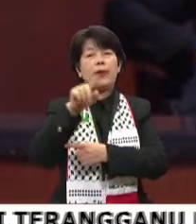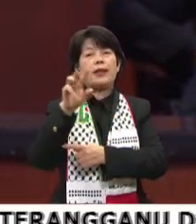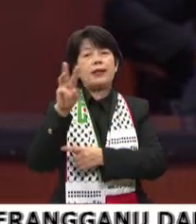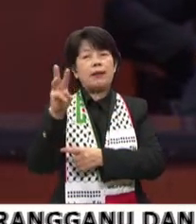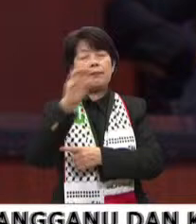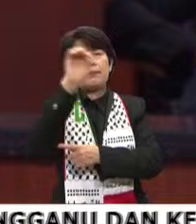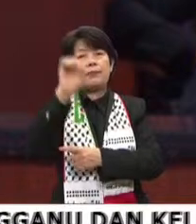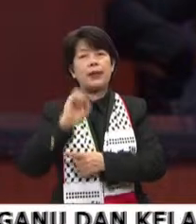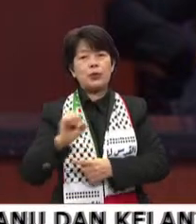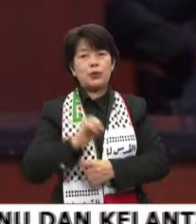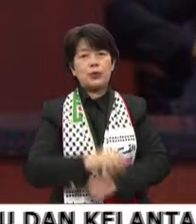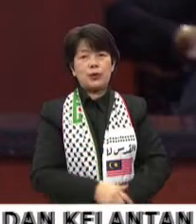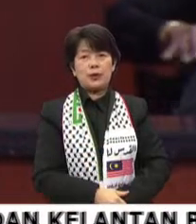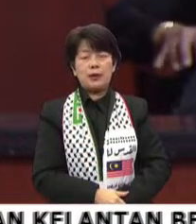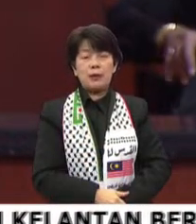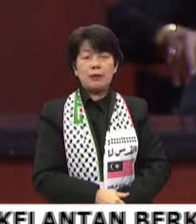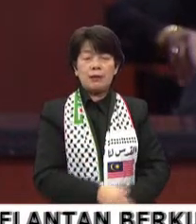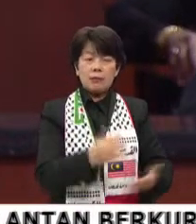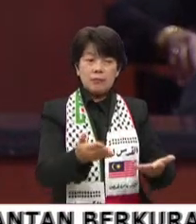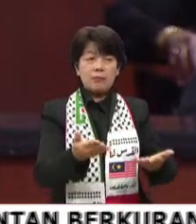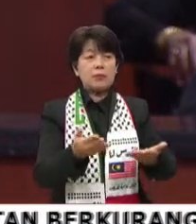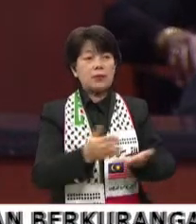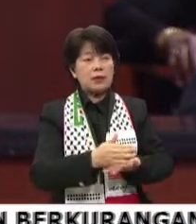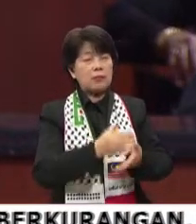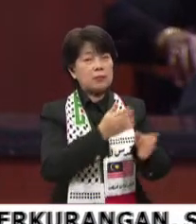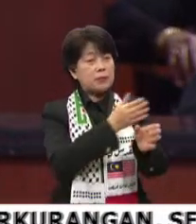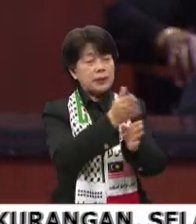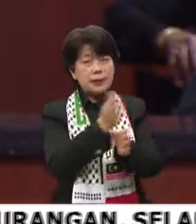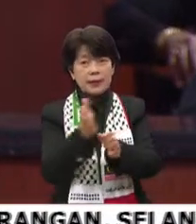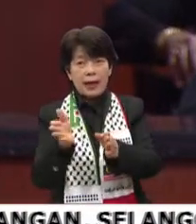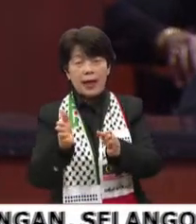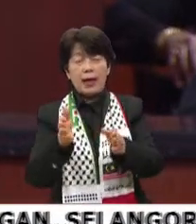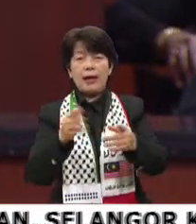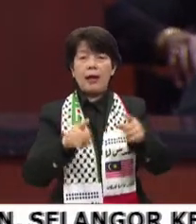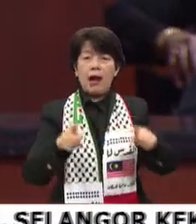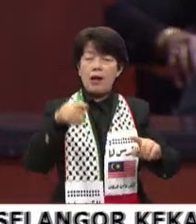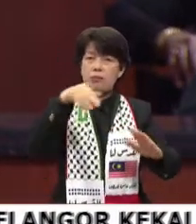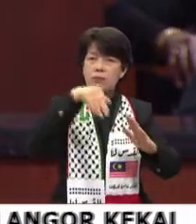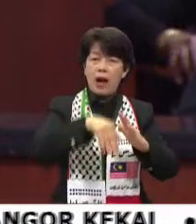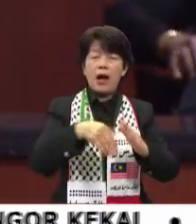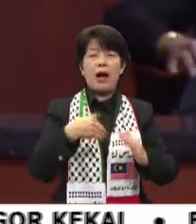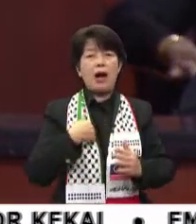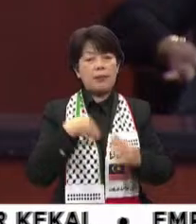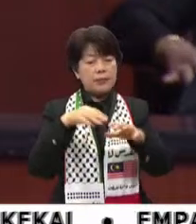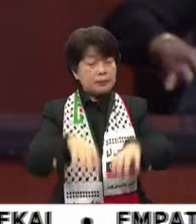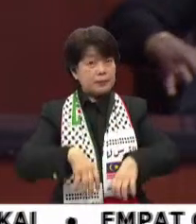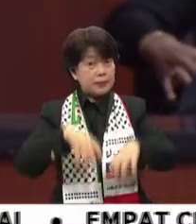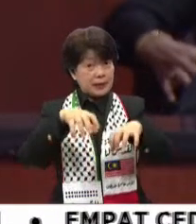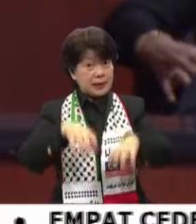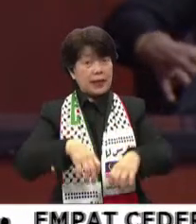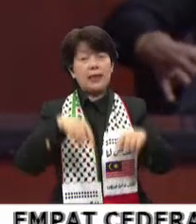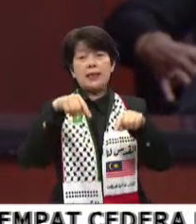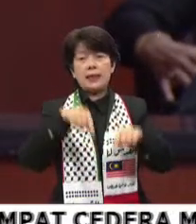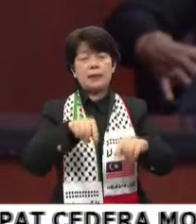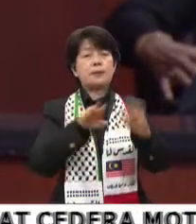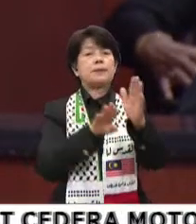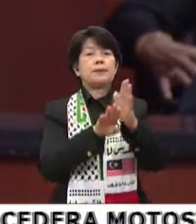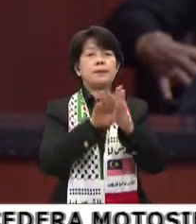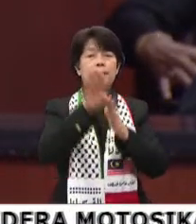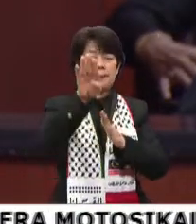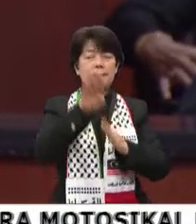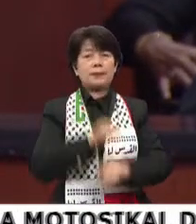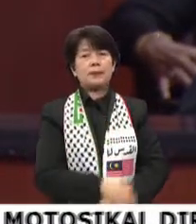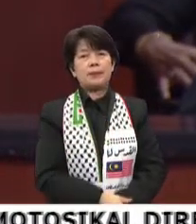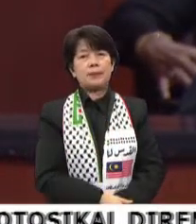3.6% kadang sektor lain ada yang merosot tapi sektor pertanian meningkat kali ini dengan